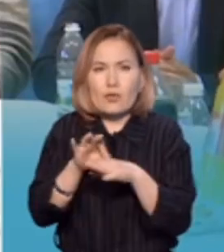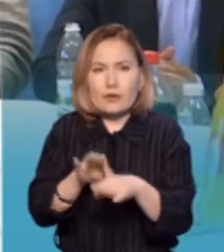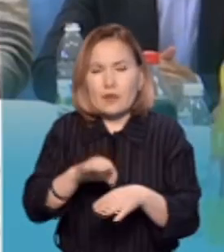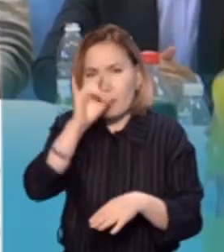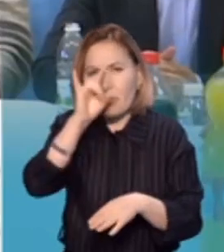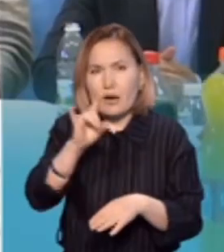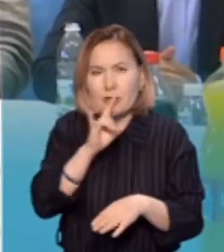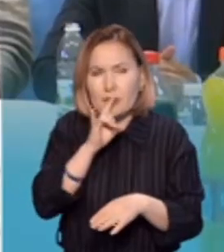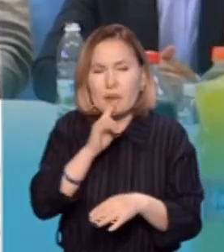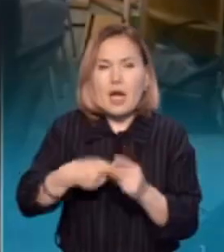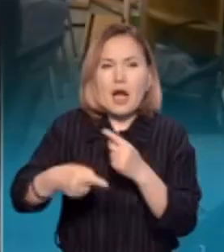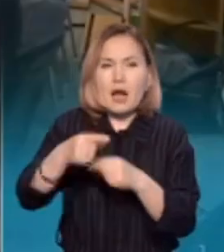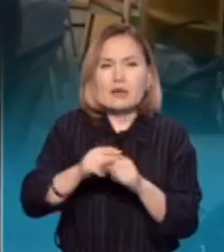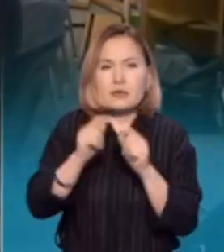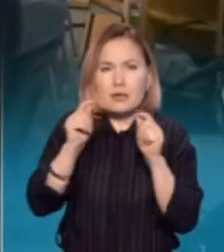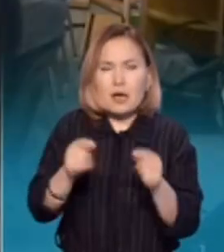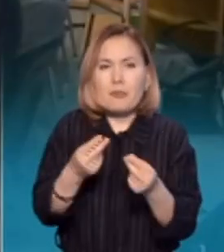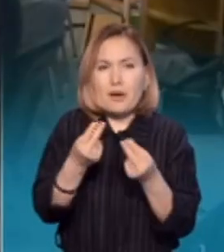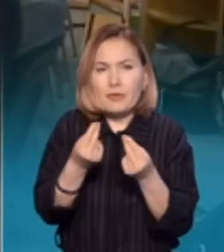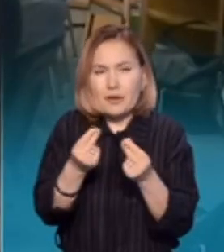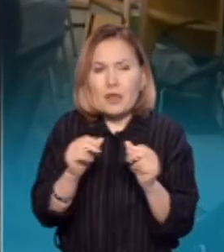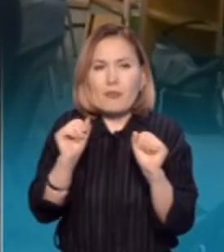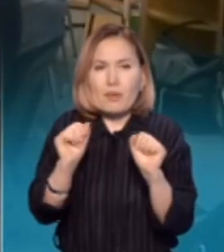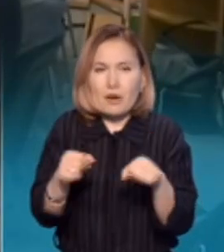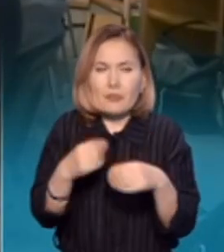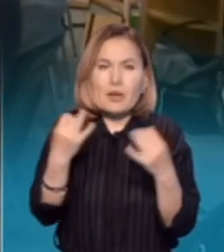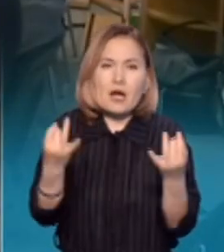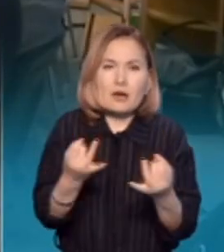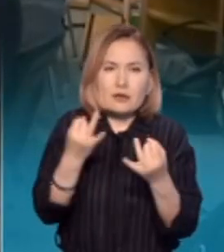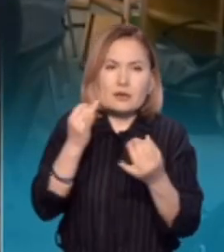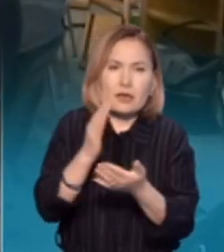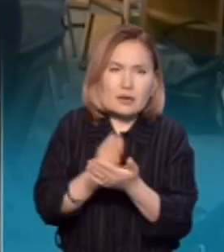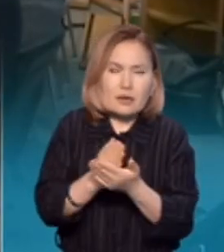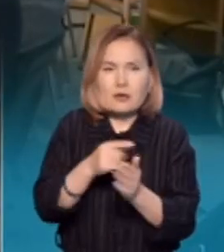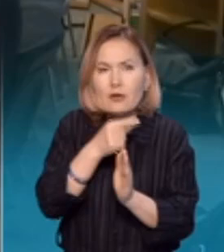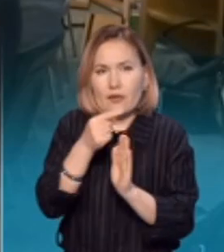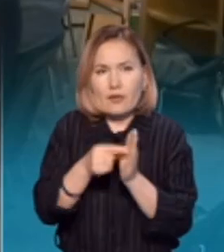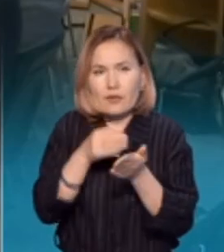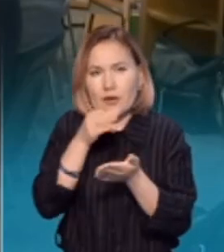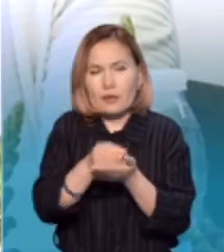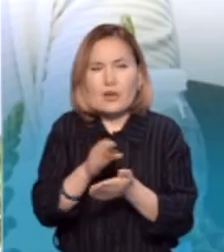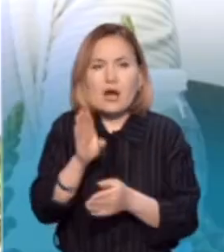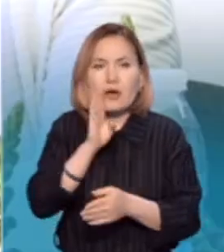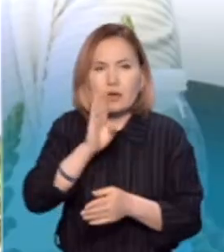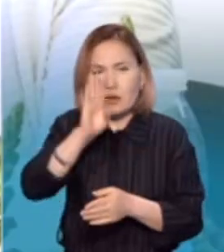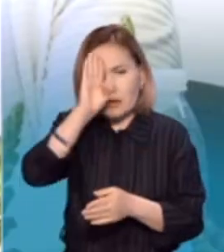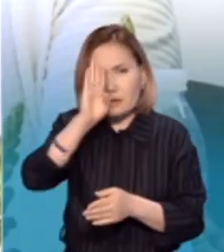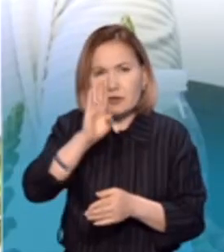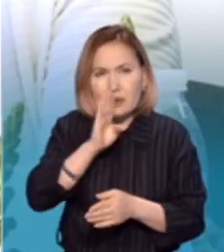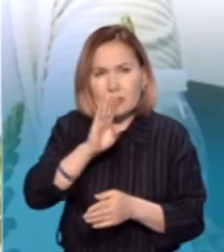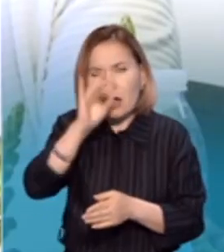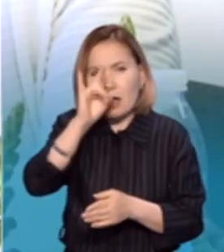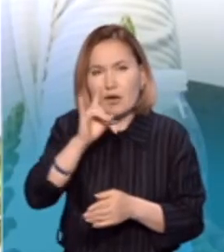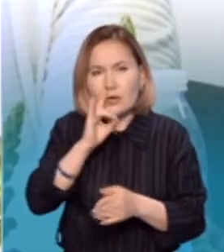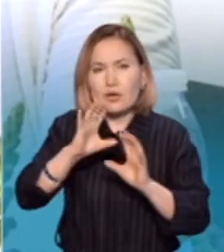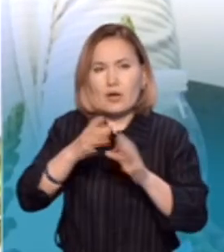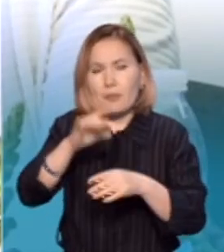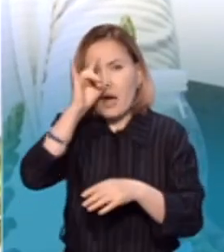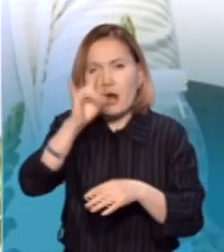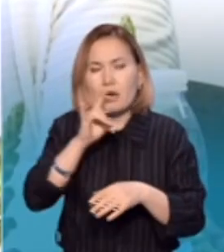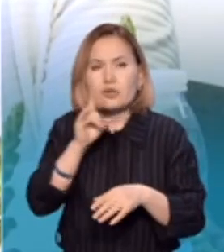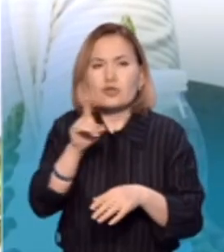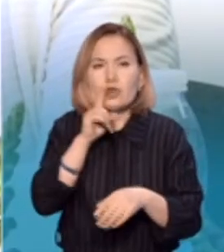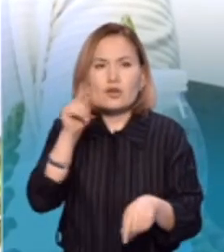Оларды Қазақстанда кәсіп ашу мен инвестициялық мүмкіндіктер қызықтырып отыр. Қыз жігіттердің Қазақстанда дүние жүзі қазақ жастарының